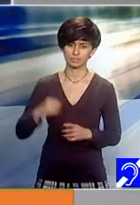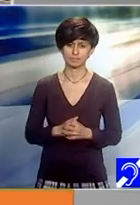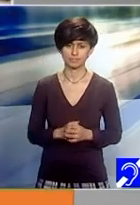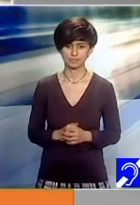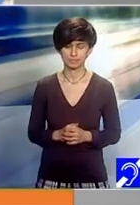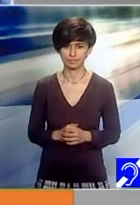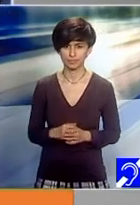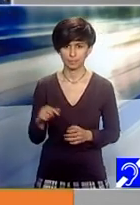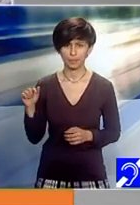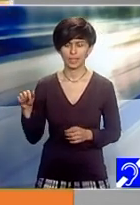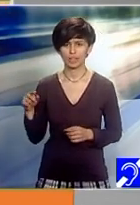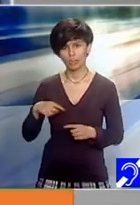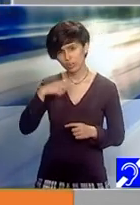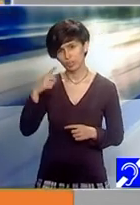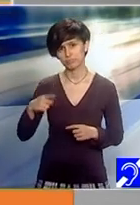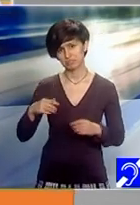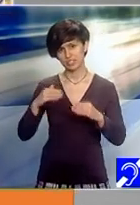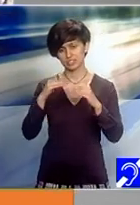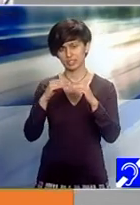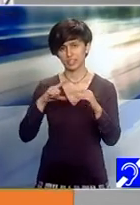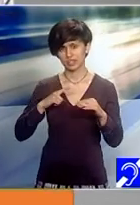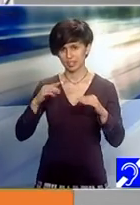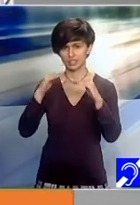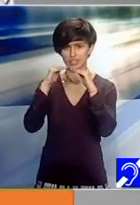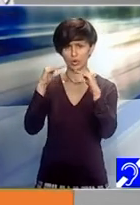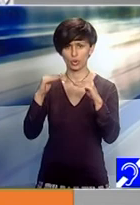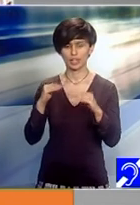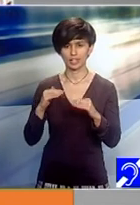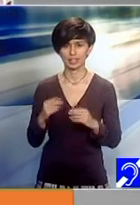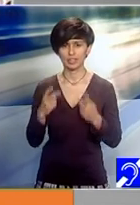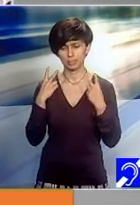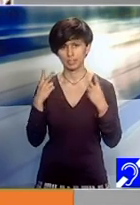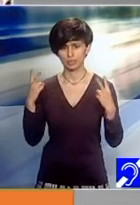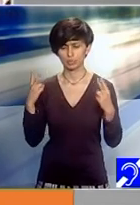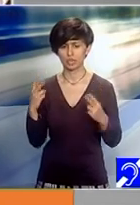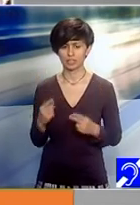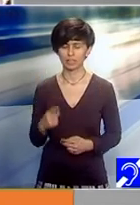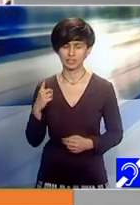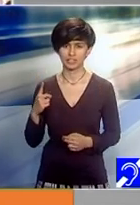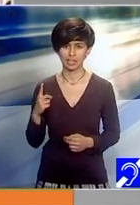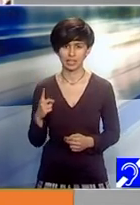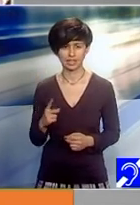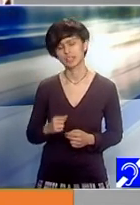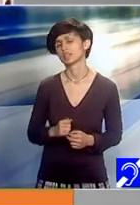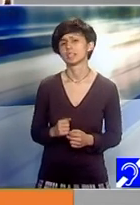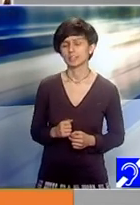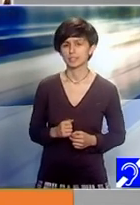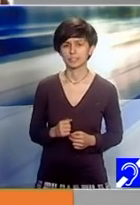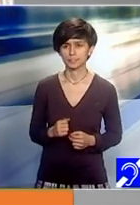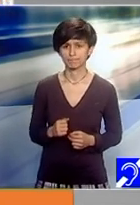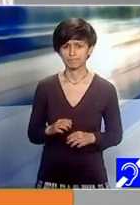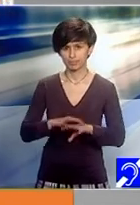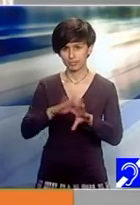Acolo e elita. E o etapă. Masterul, da, important, dar totuși oficial în